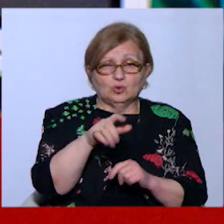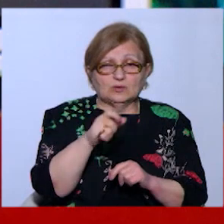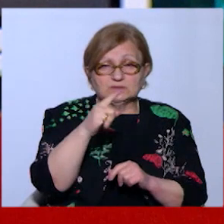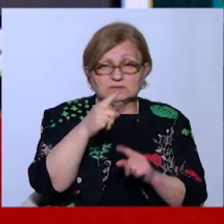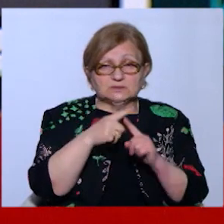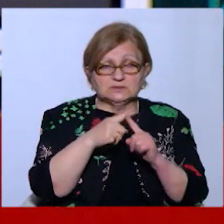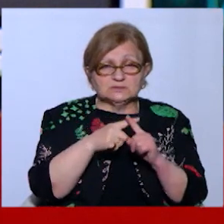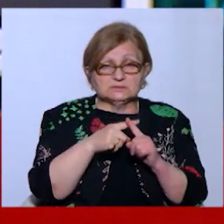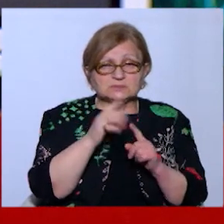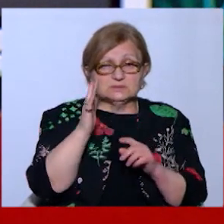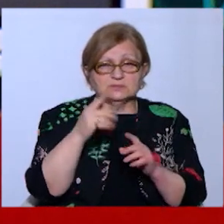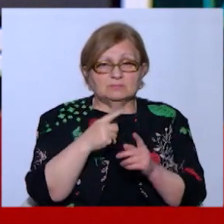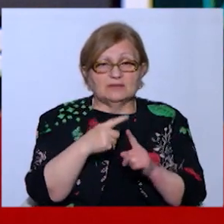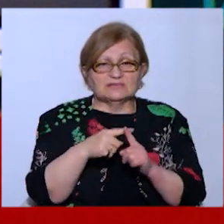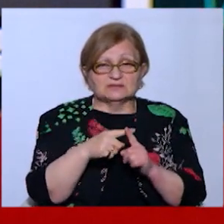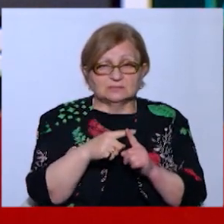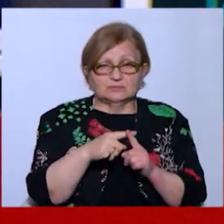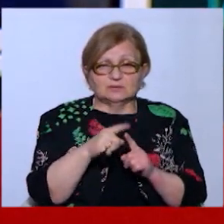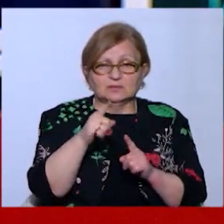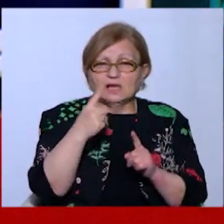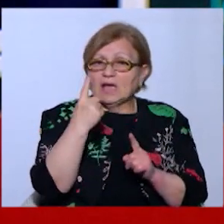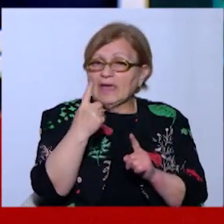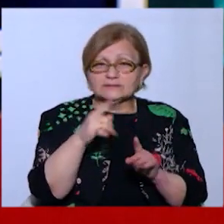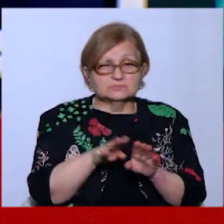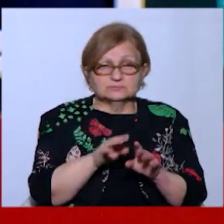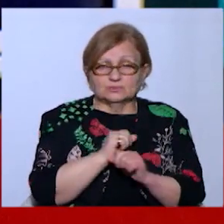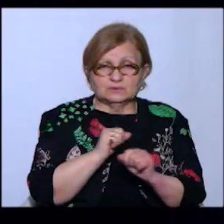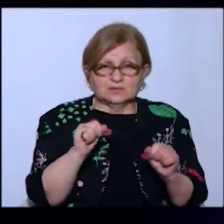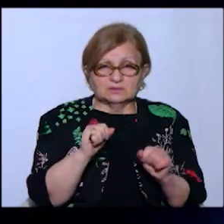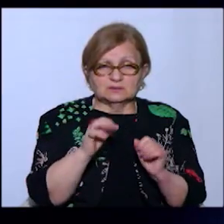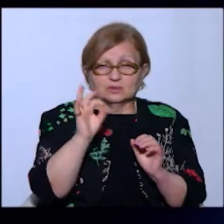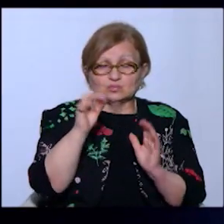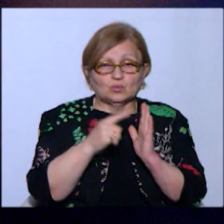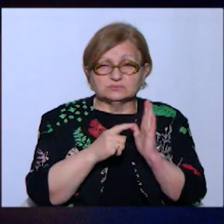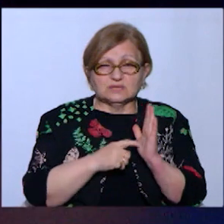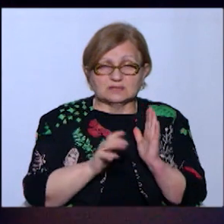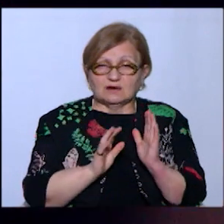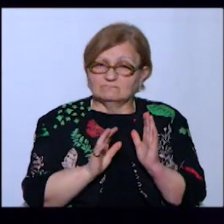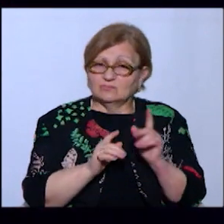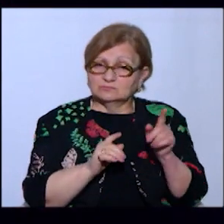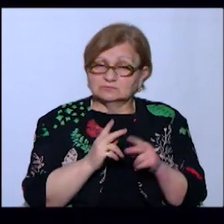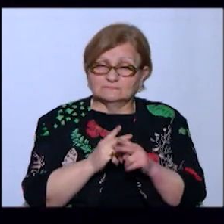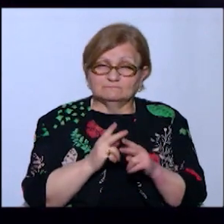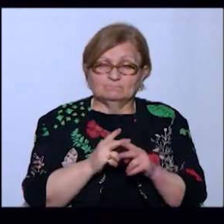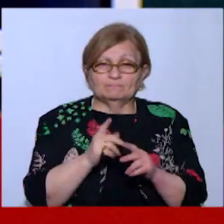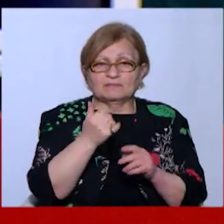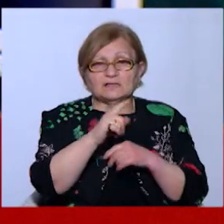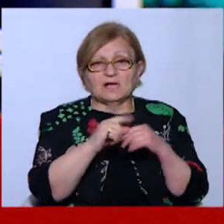იყოს დადებითი და აგრეთვე იგი არ უნდა იყოს ერთის ტოლი, რომ ნუ 0-ზე გაყოფა არ მოხდეს და განტოლება გადავწეროთ